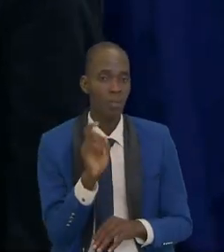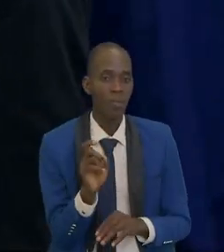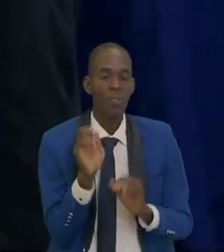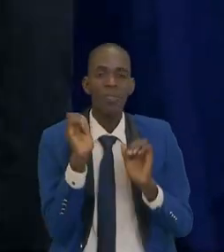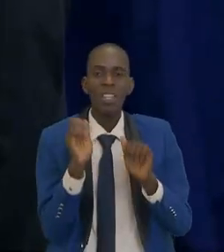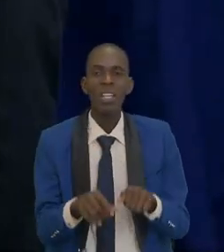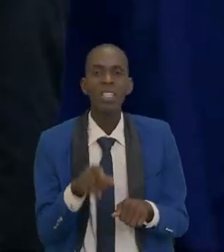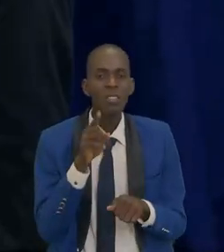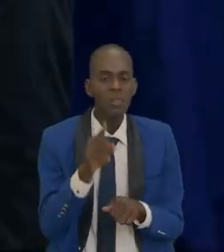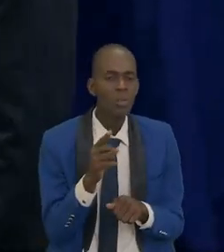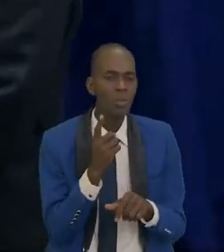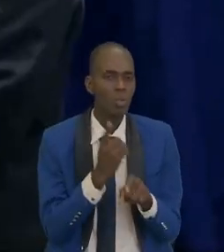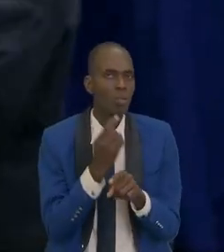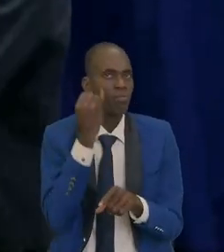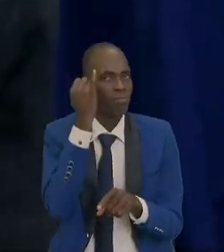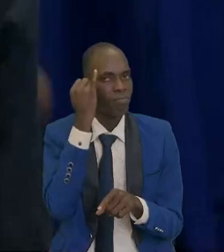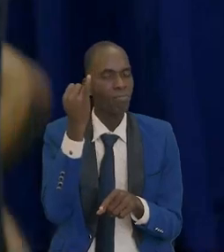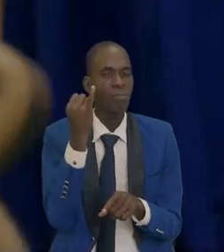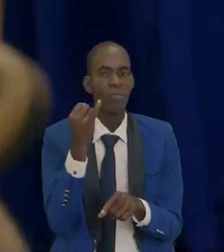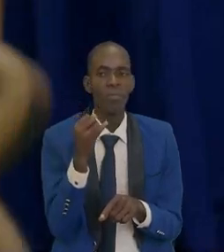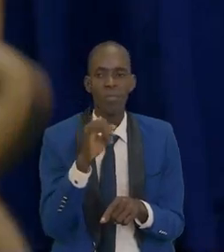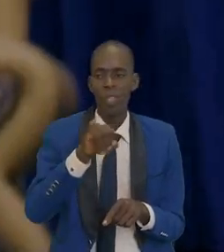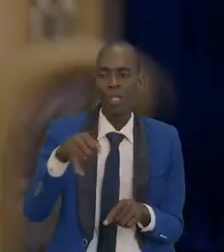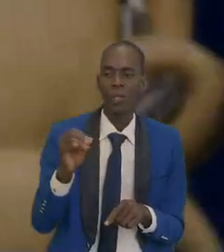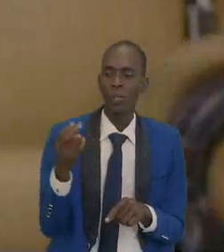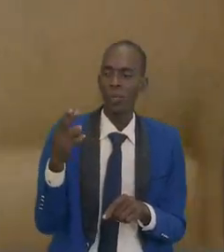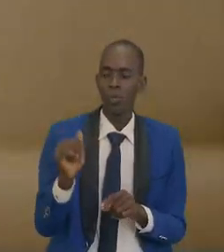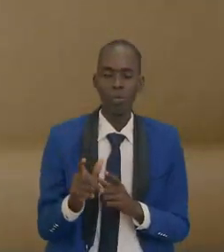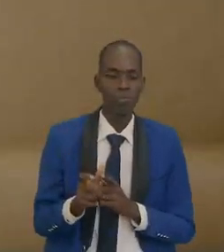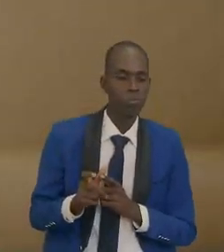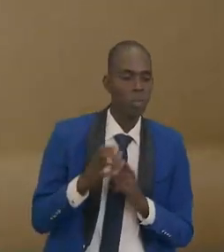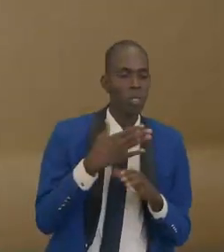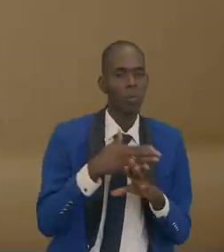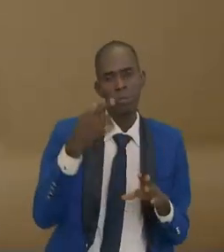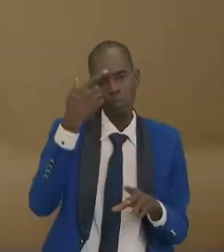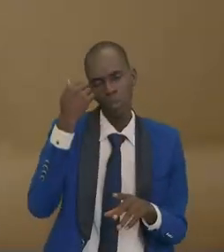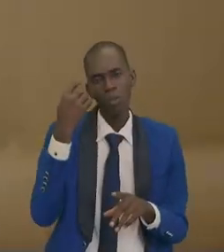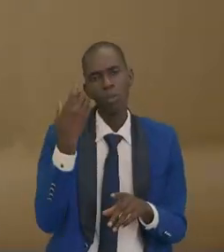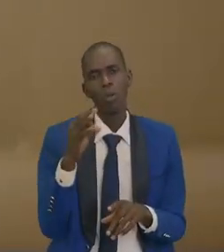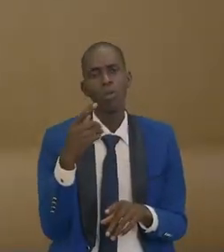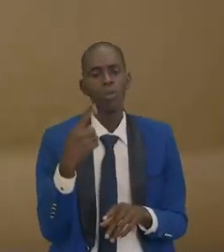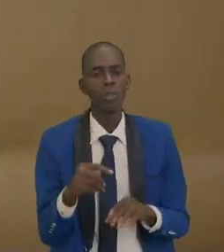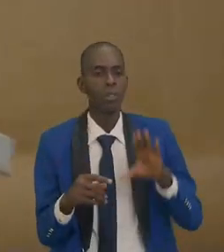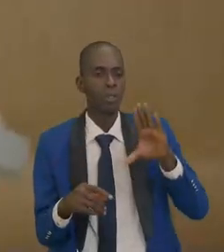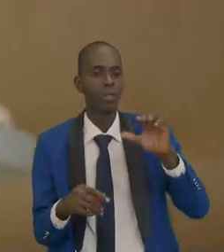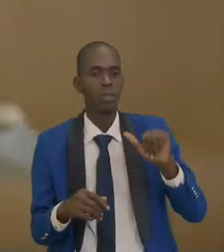Pouvez-vous imaginer Josué qui fuit à cause des Cananéens?